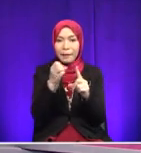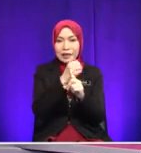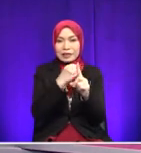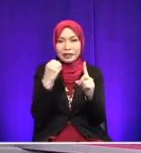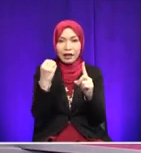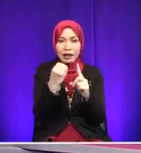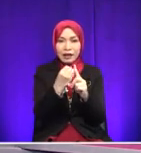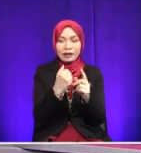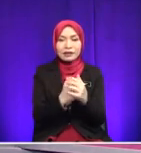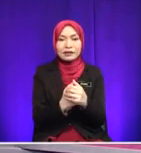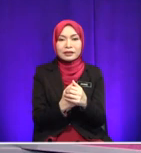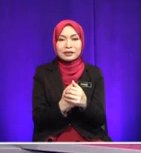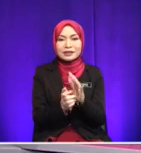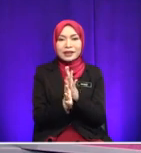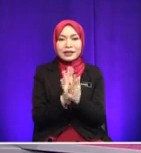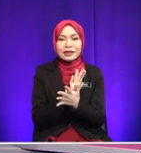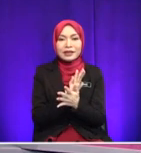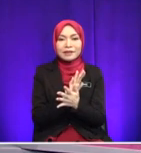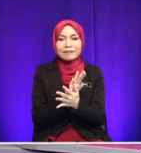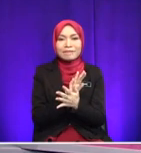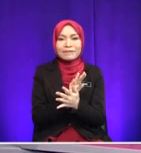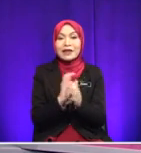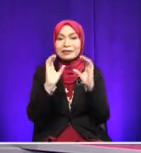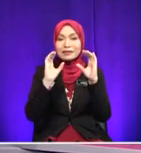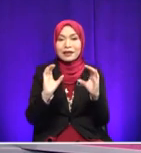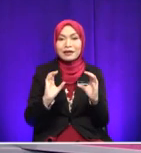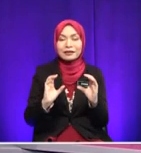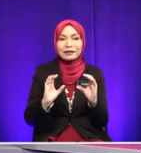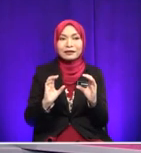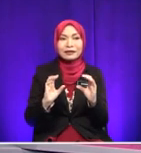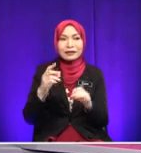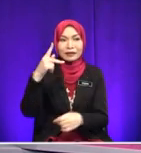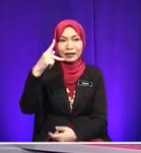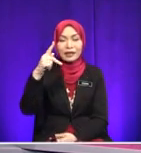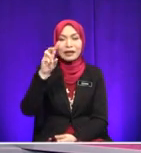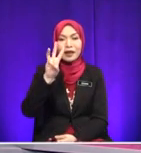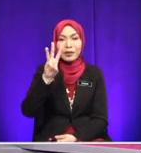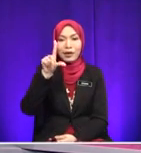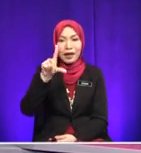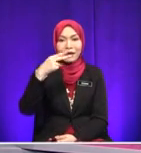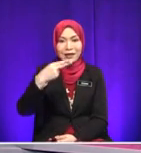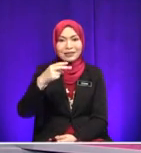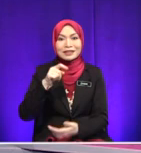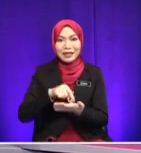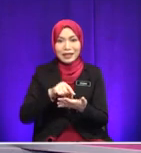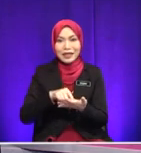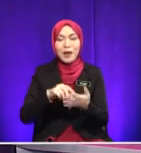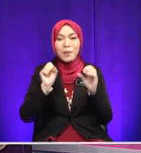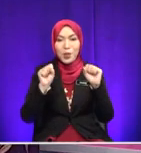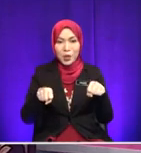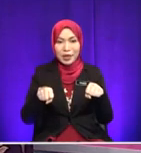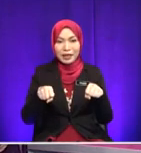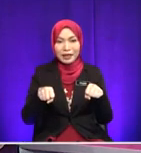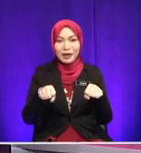ini untuk mengasah kemahiran membaca kamu untuk mengeluarkan isi-isi. Jadi anak-anak murid di luar sana, teknik